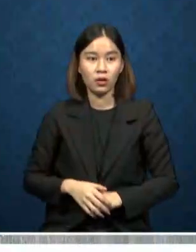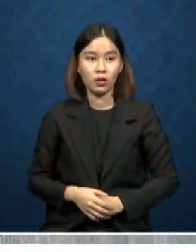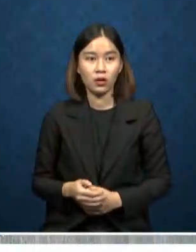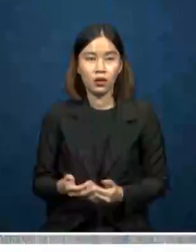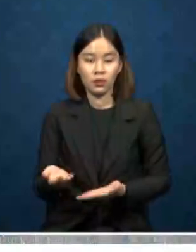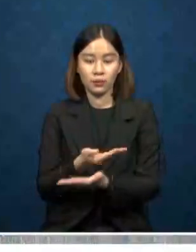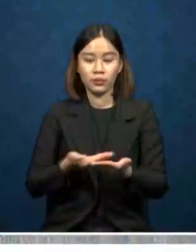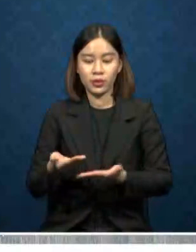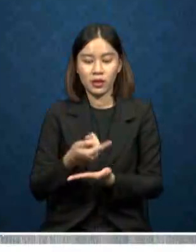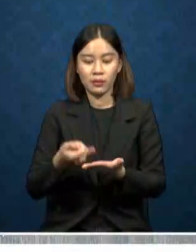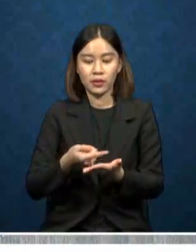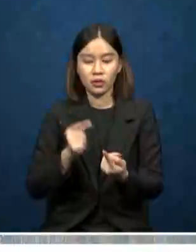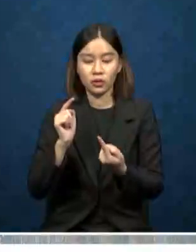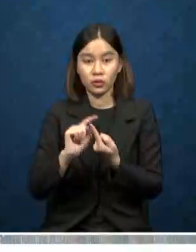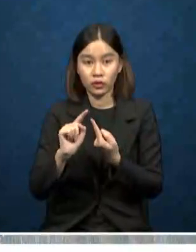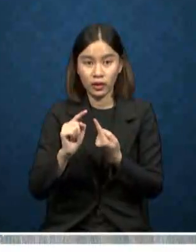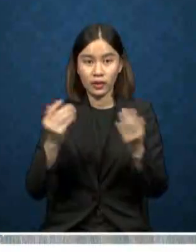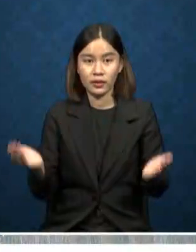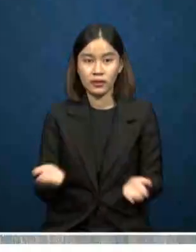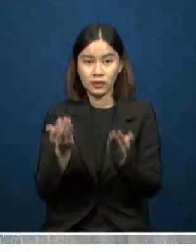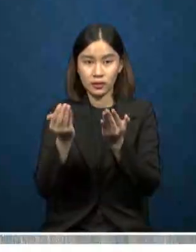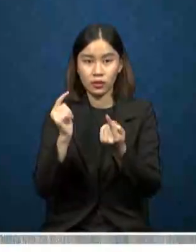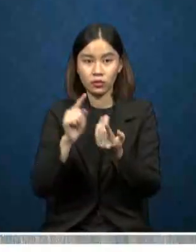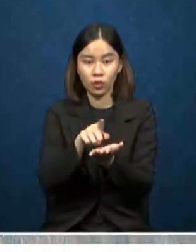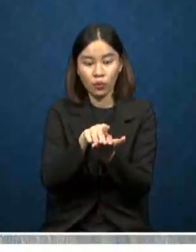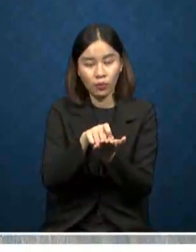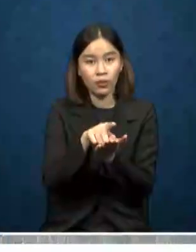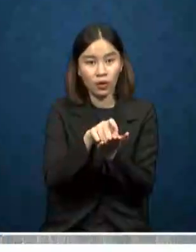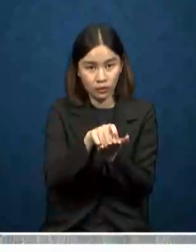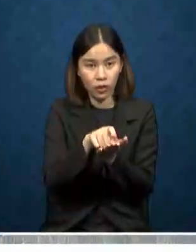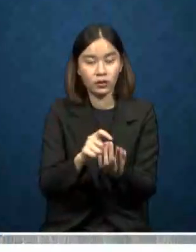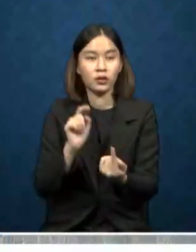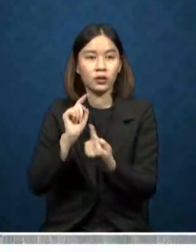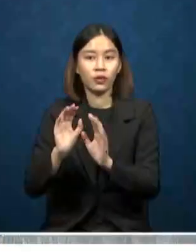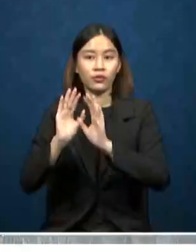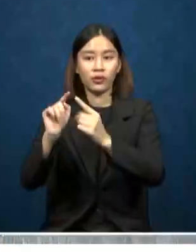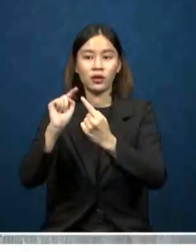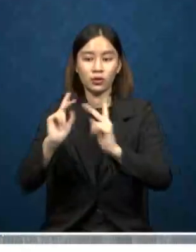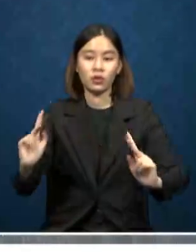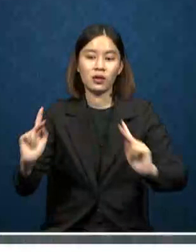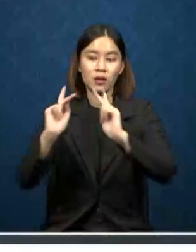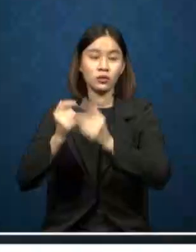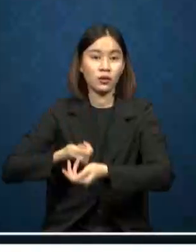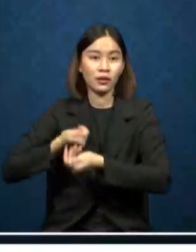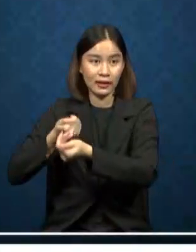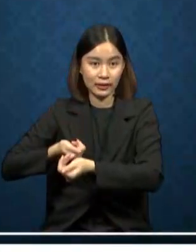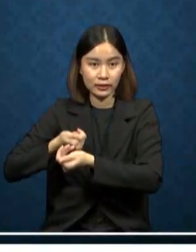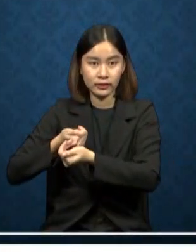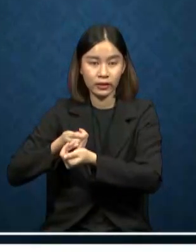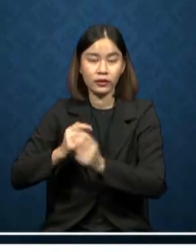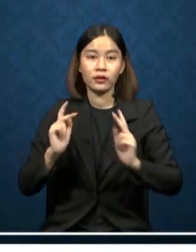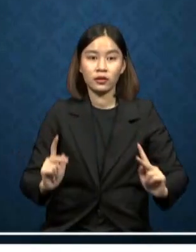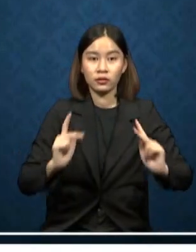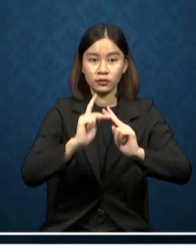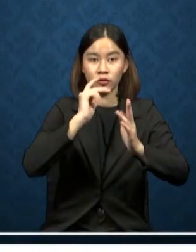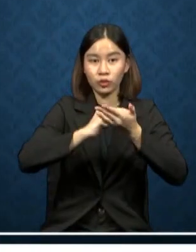ขอปรึกษาหาหรือเรื่องการสนับสนุนทายาทหม่อนไหมไปถึงกระทรวงเกษตรและสหกรณ์และกระทรวง